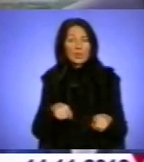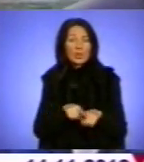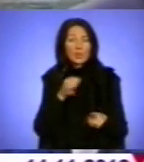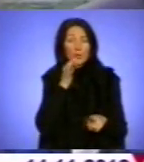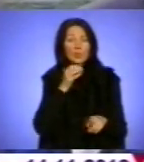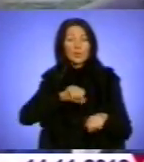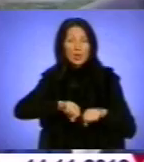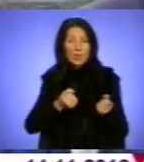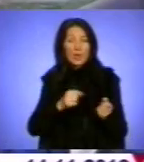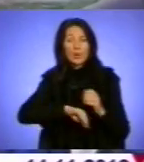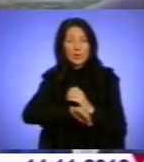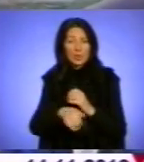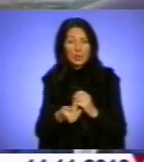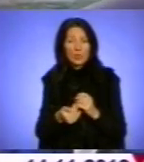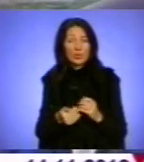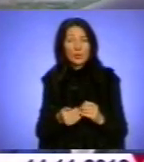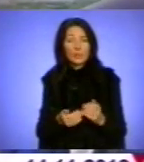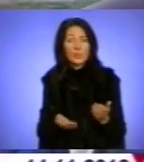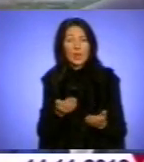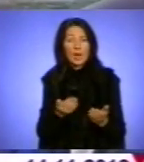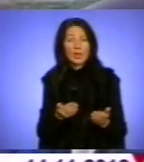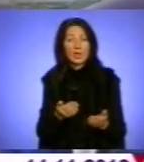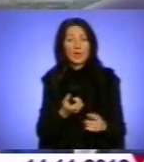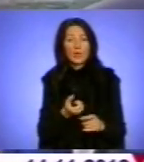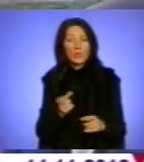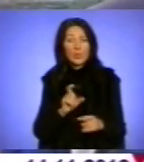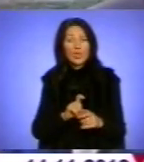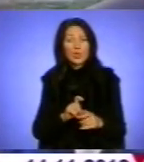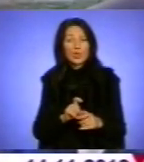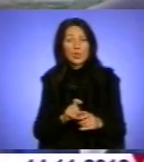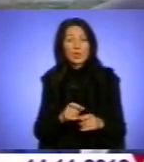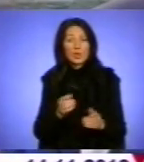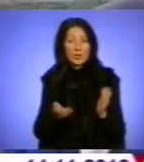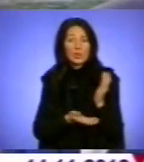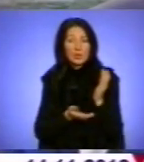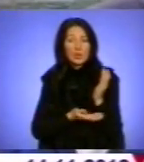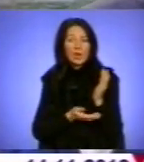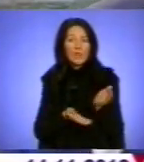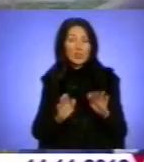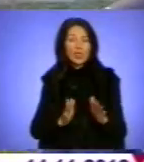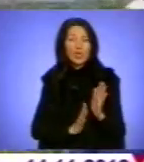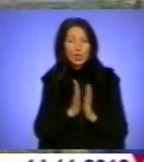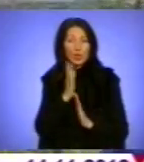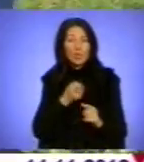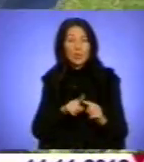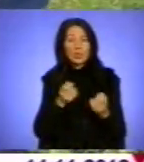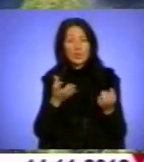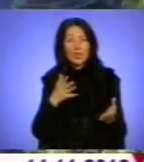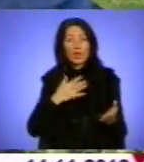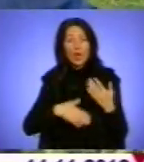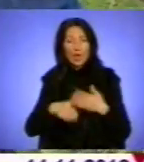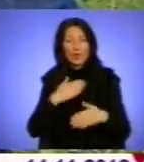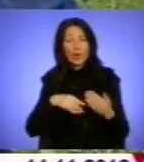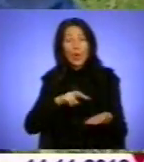Деколи крадуть дерева, деколи ламають дерева. Але переважно більшість тих дерев залишається рости. Це, звичайно, радий. У планах